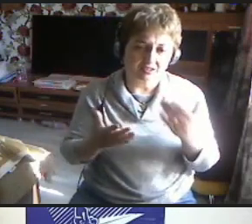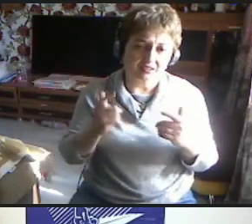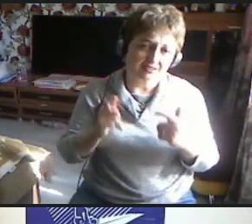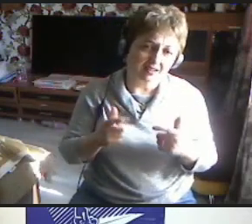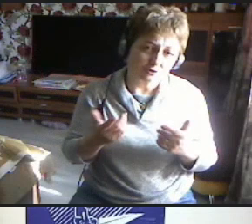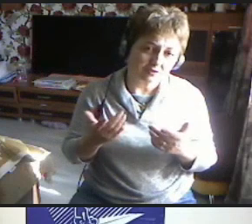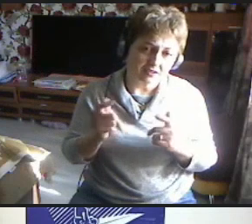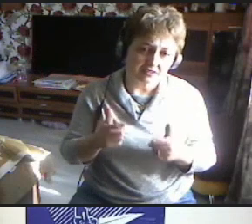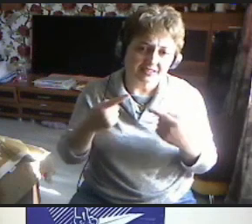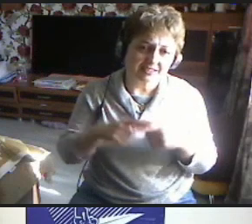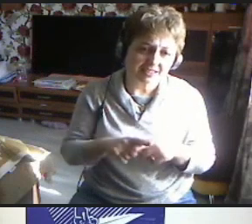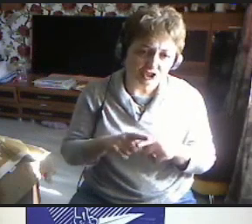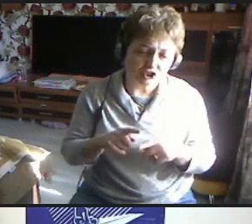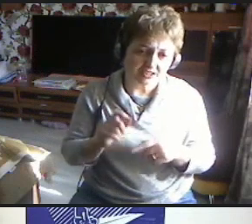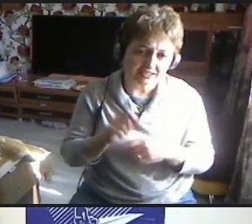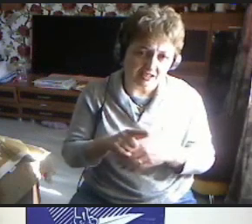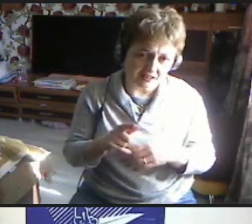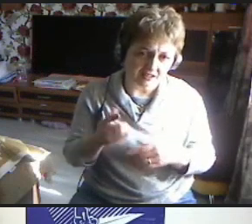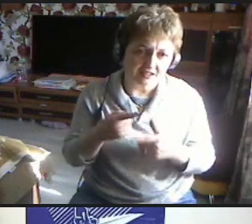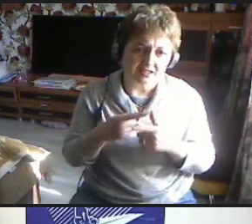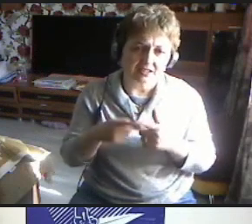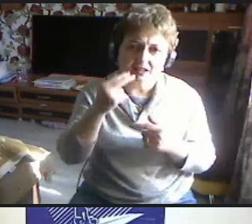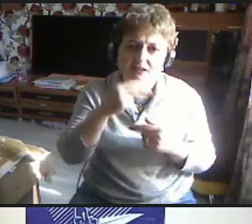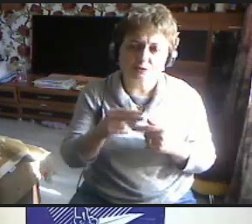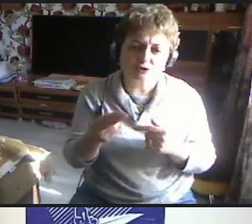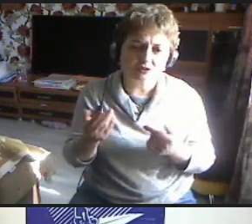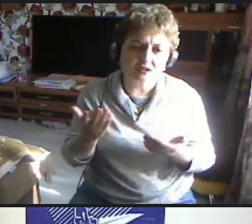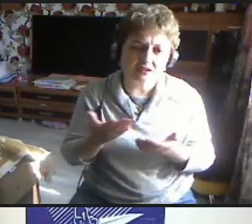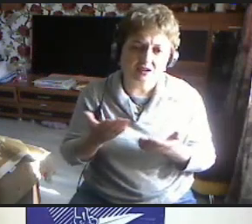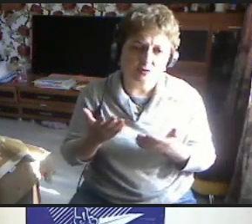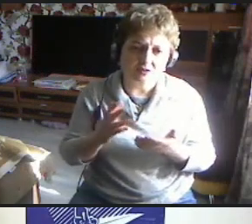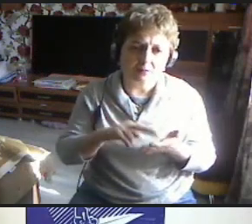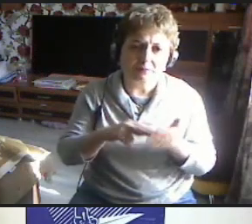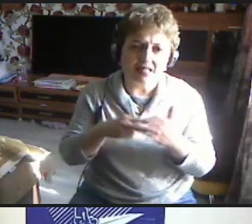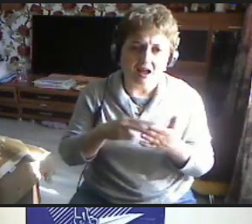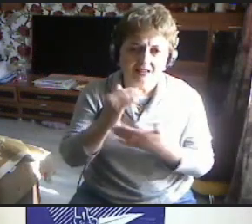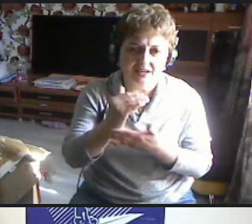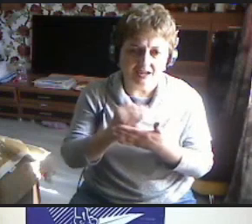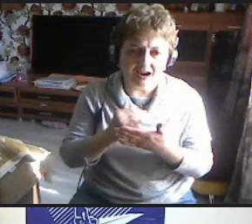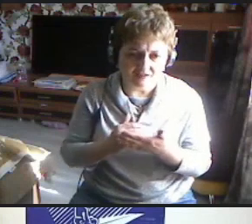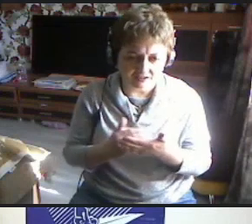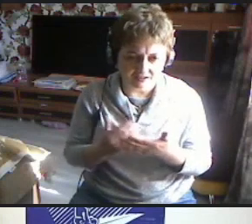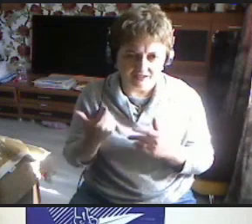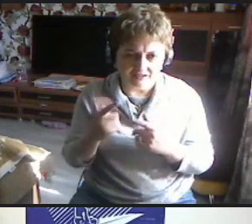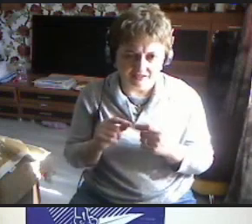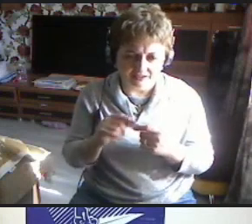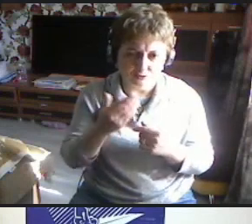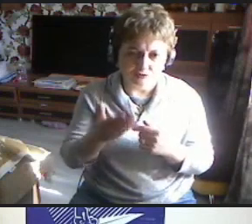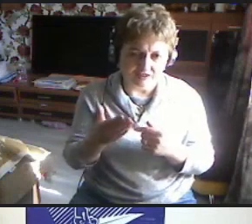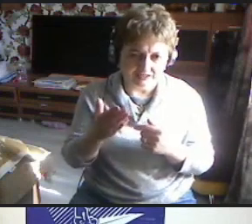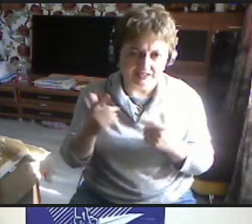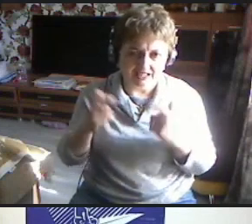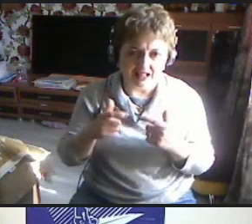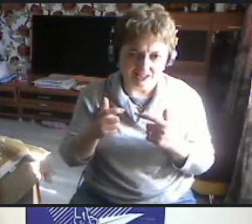техническое задание, или лучше даже некий план-график, где у вас согласованные